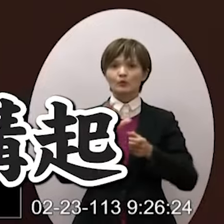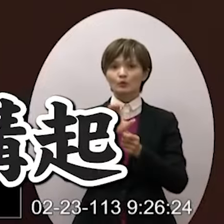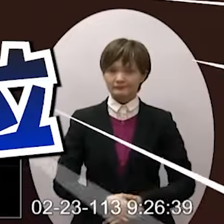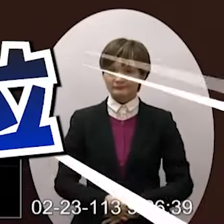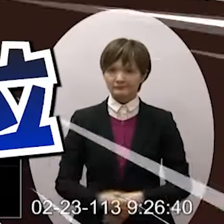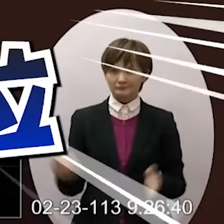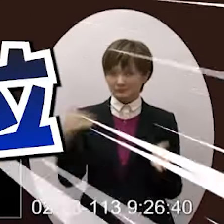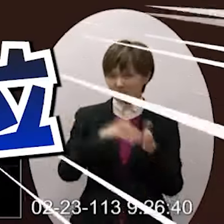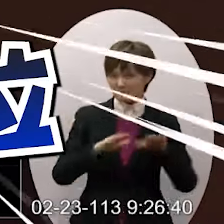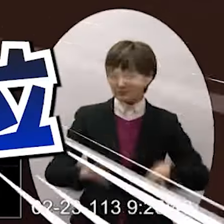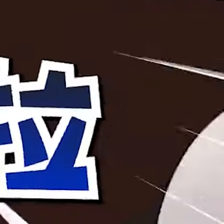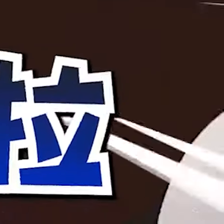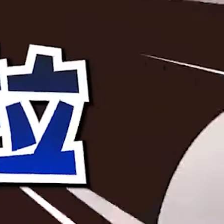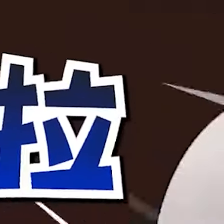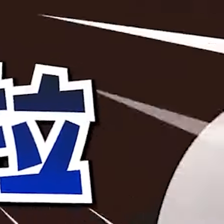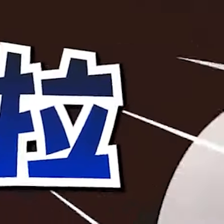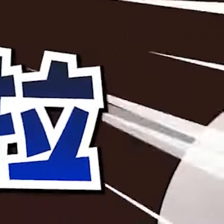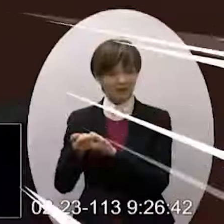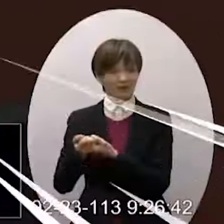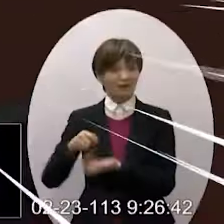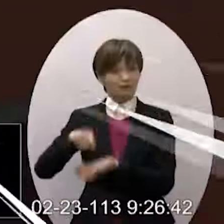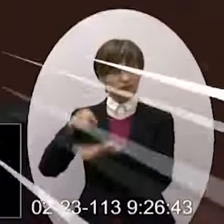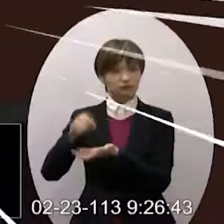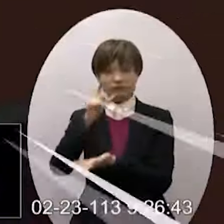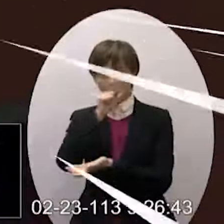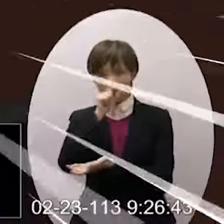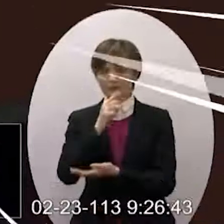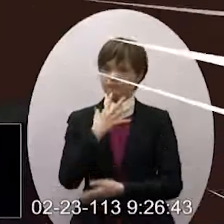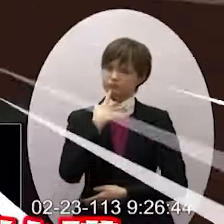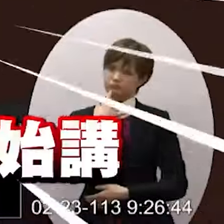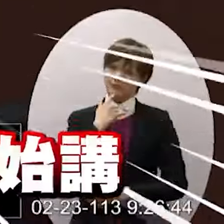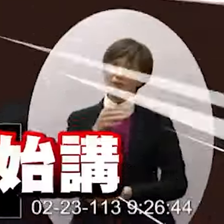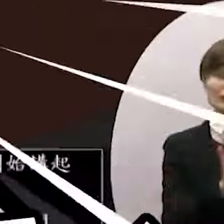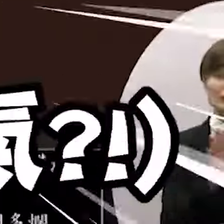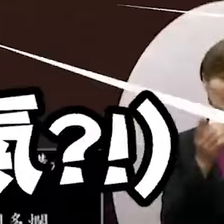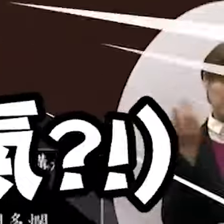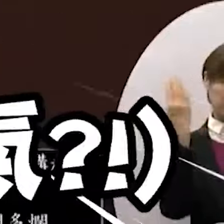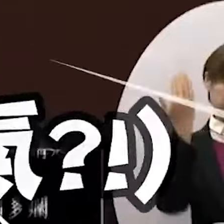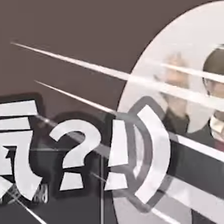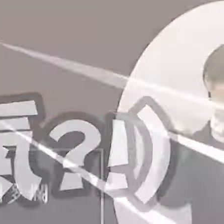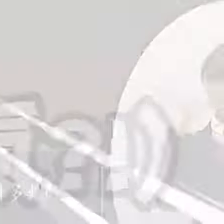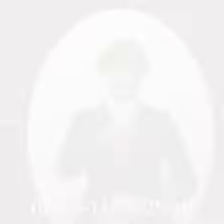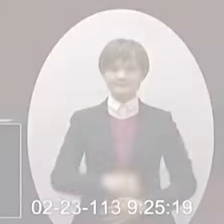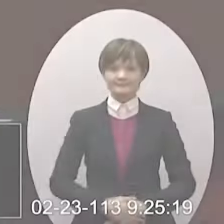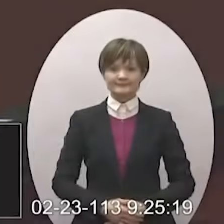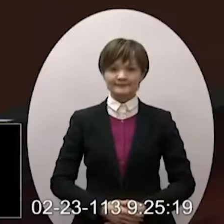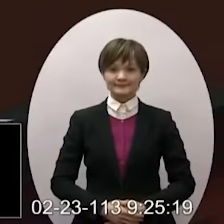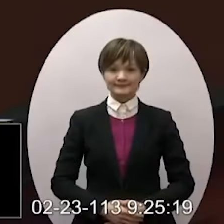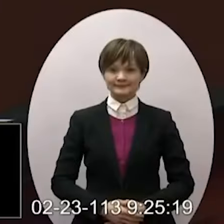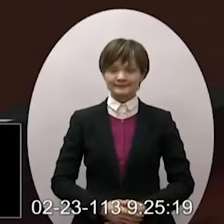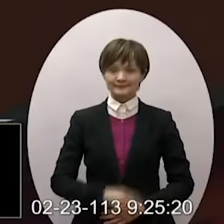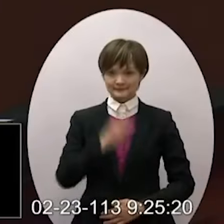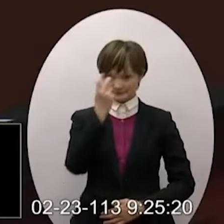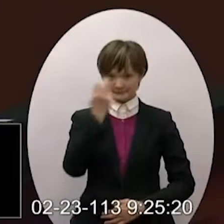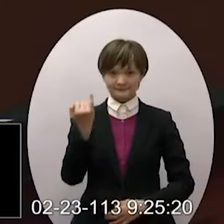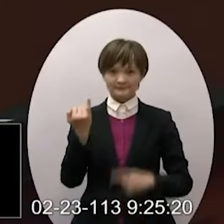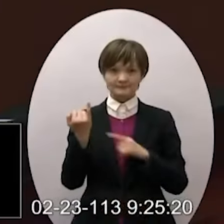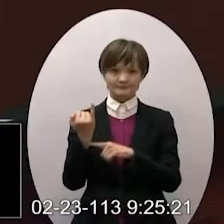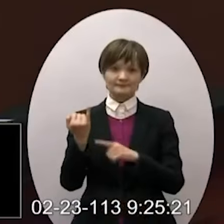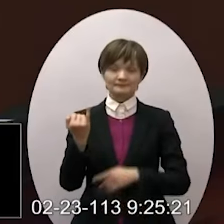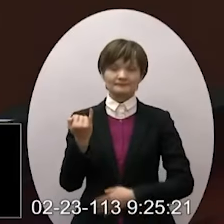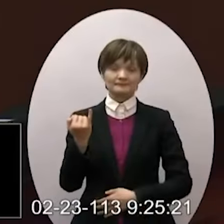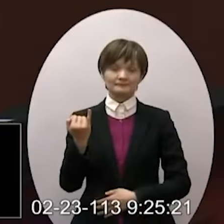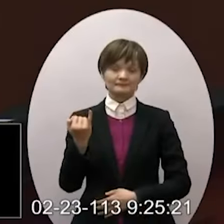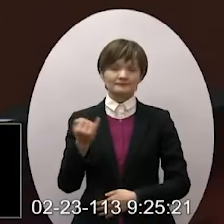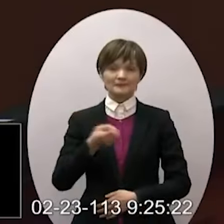始讲起，还在马维拉，为什么不从盘古开天开始讲？管碧玲要管碧玲